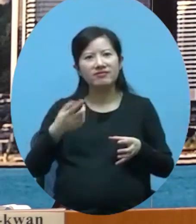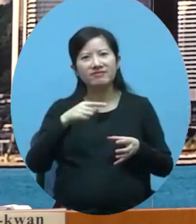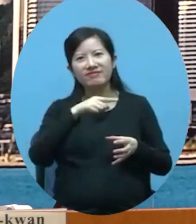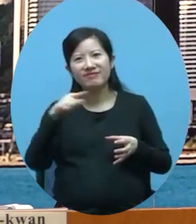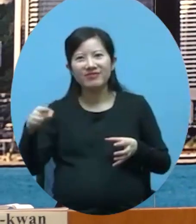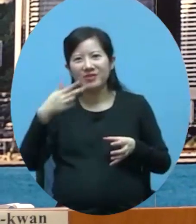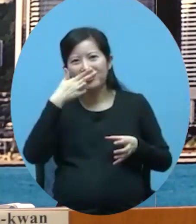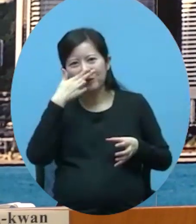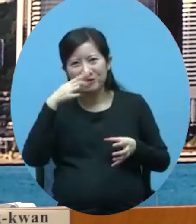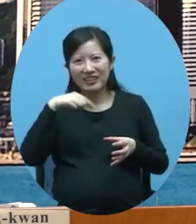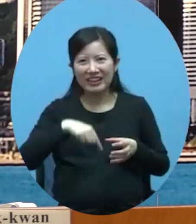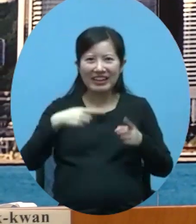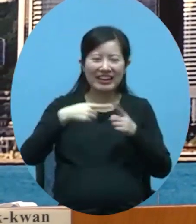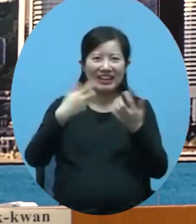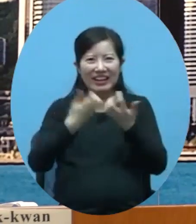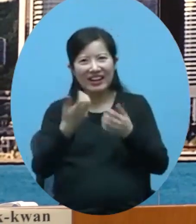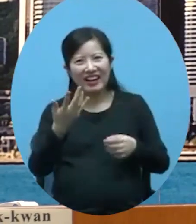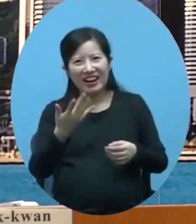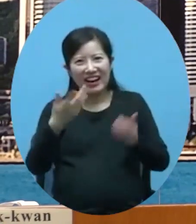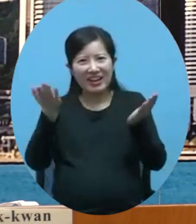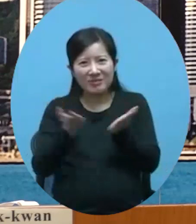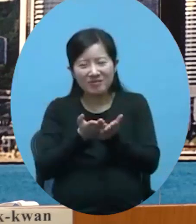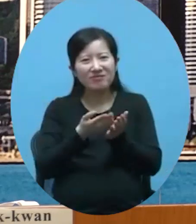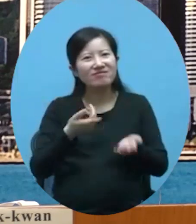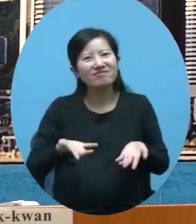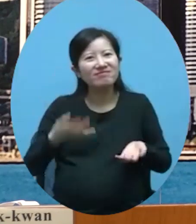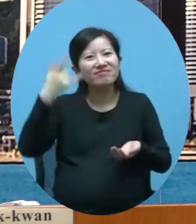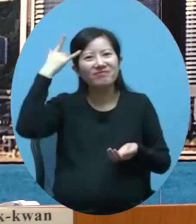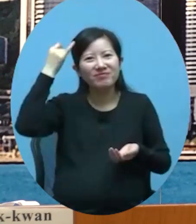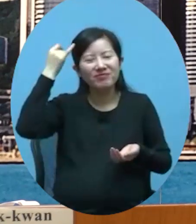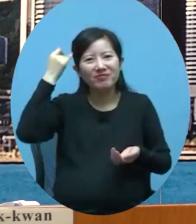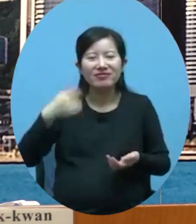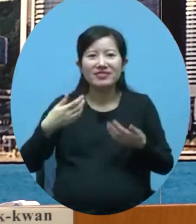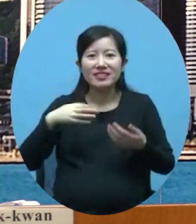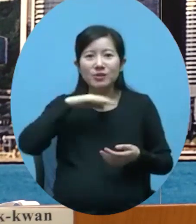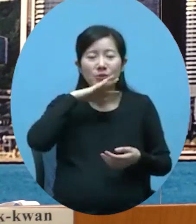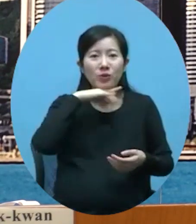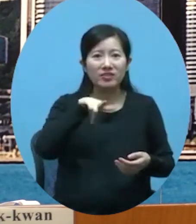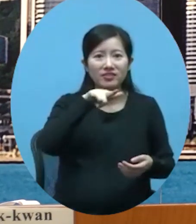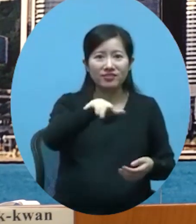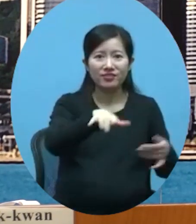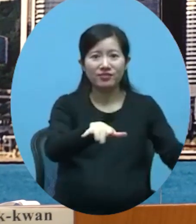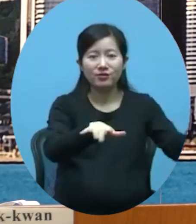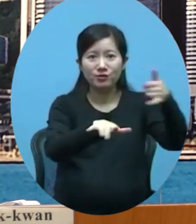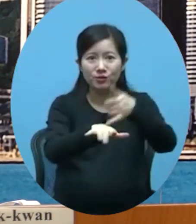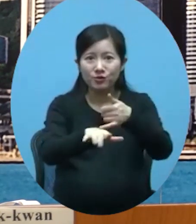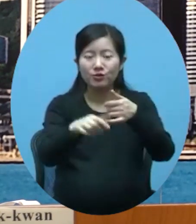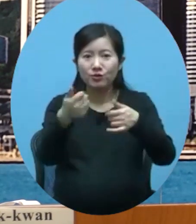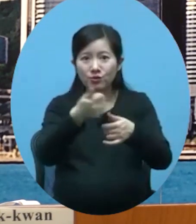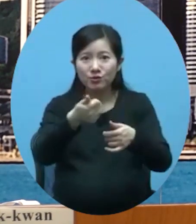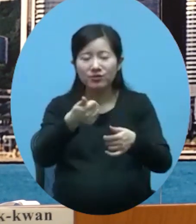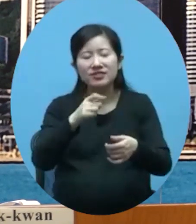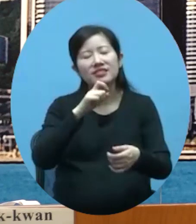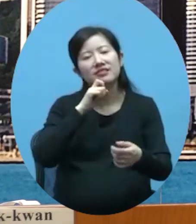多少會成為一個確診個案但我想再強調他們可以上機發列之前有兩個關卡